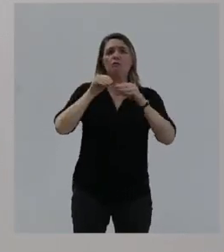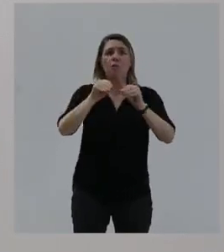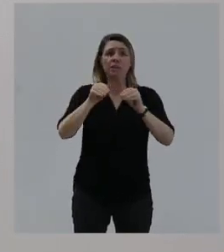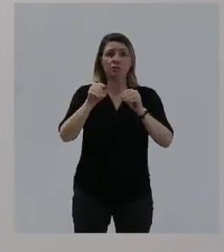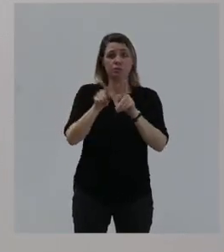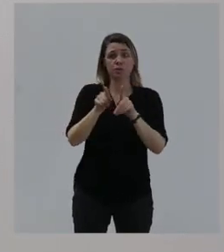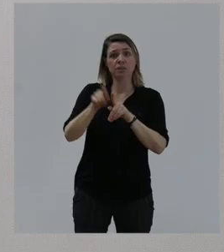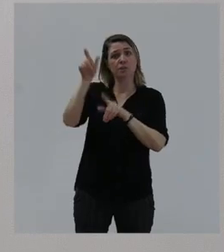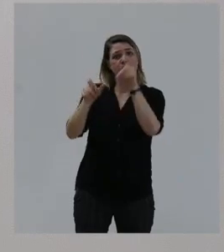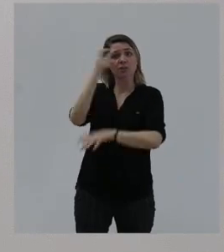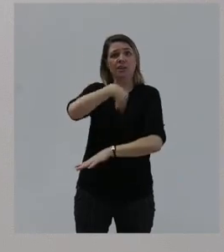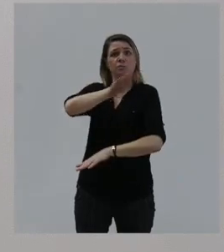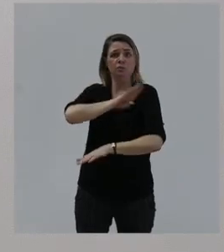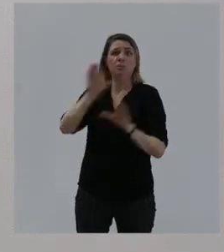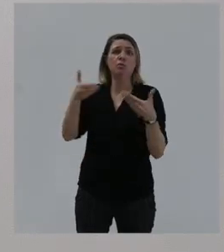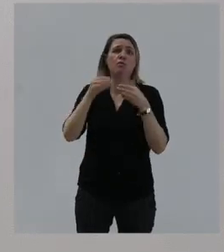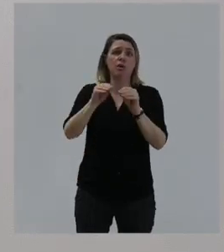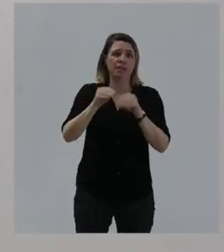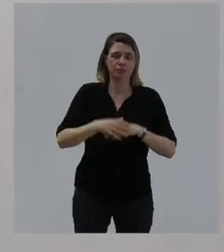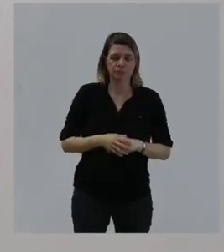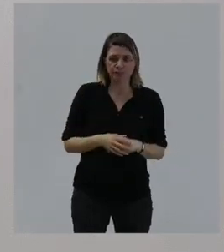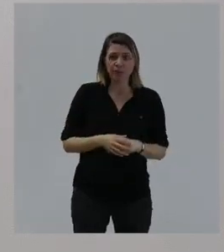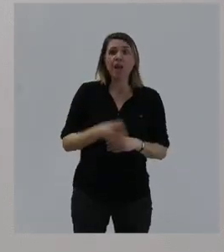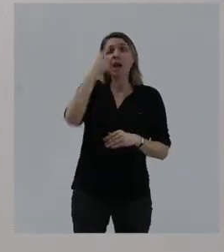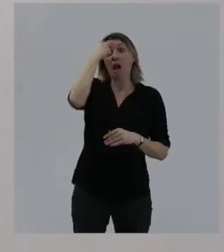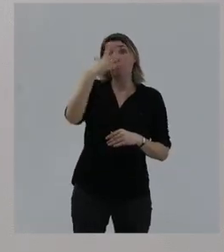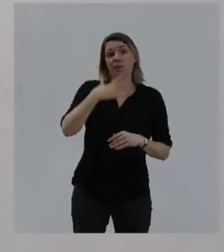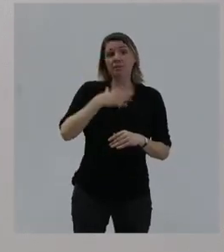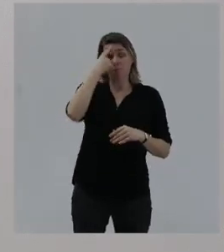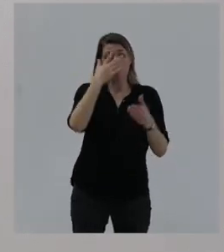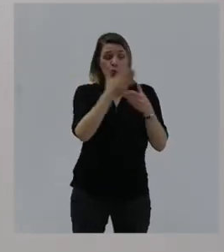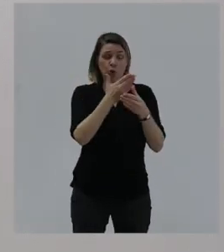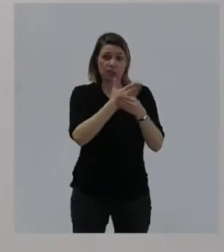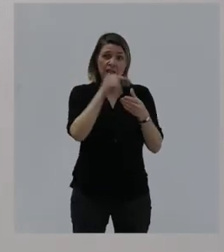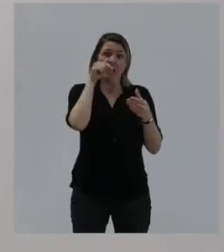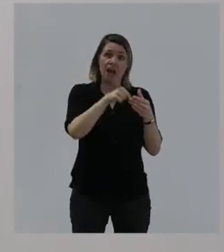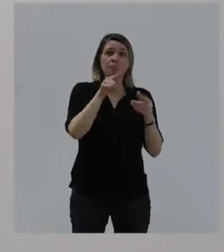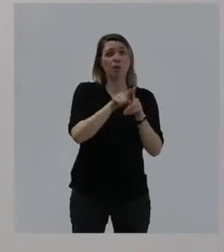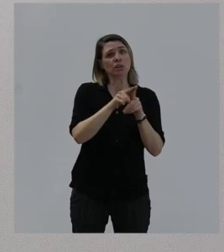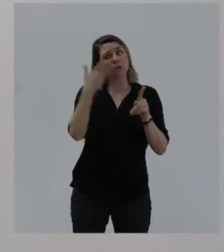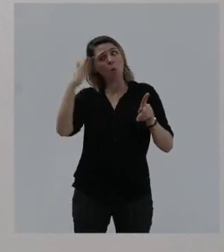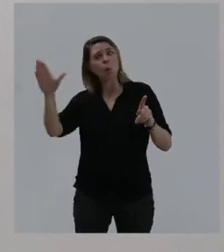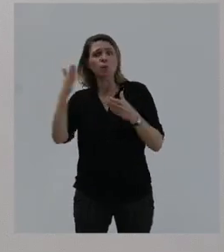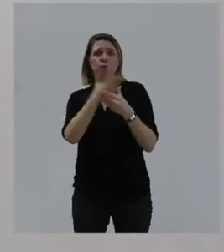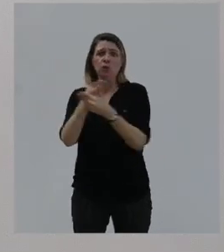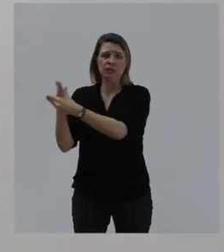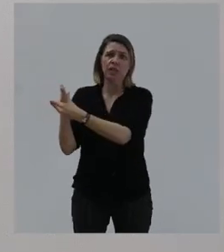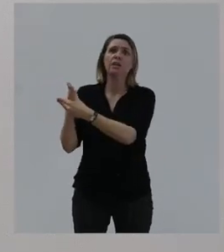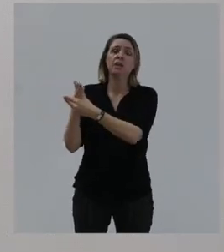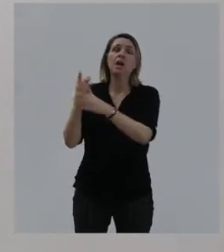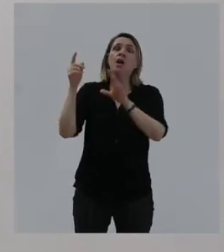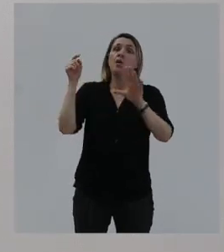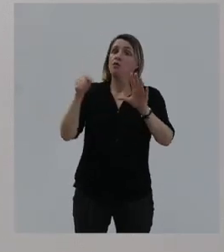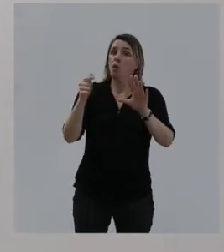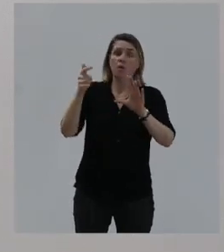les responsables de formation. Je pense que nous avons besoin, pour ce dossier concret, mais pour tous les autres dossiers qui nous concernent déjà,